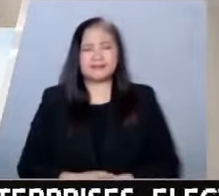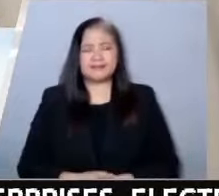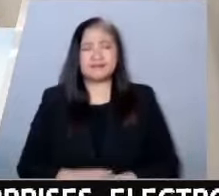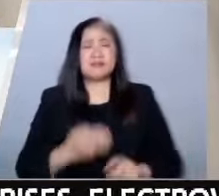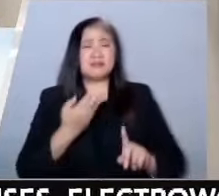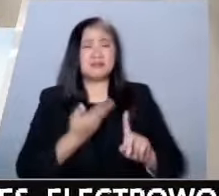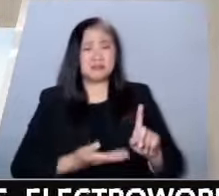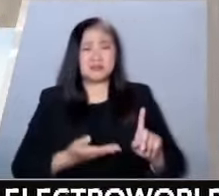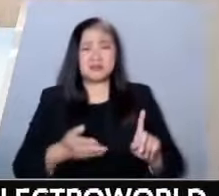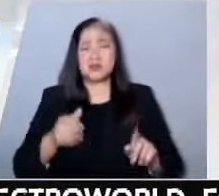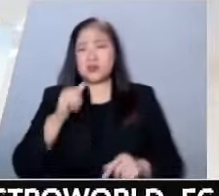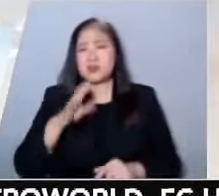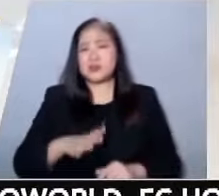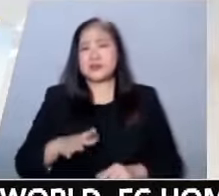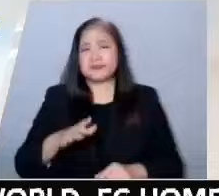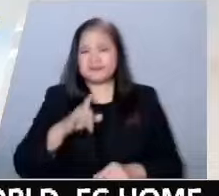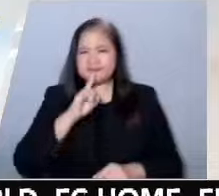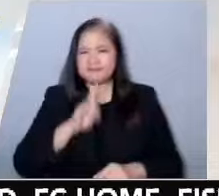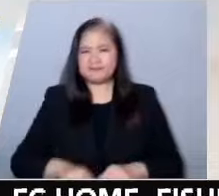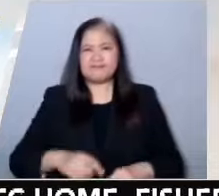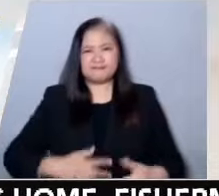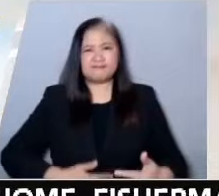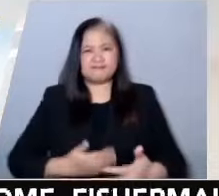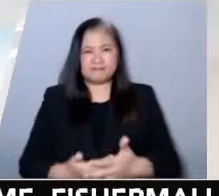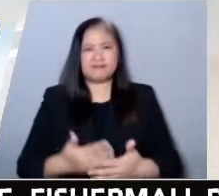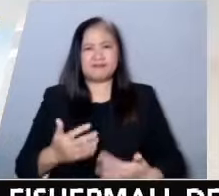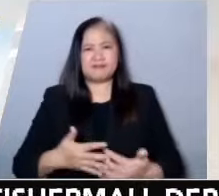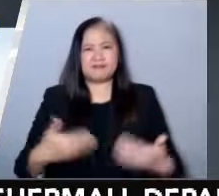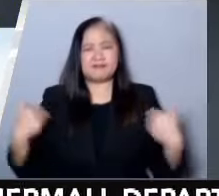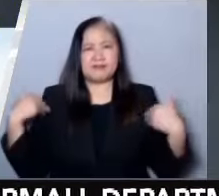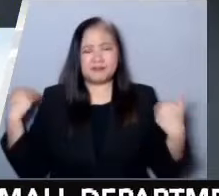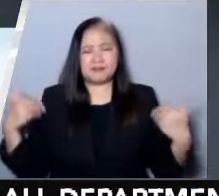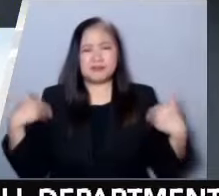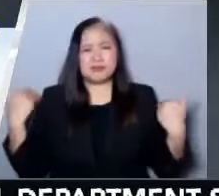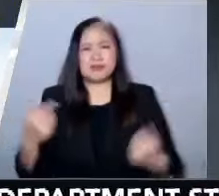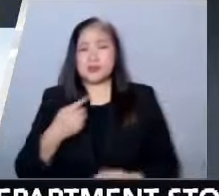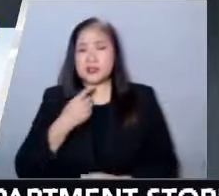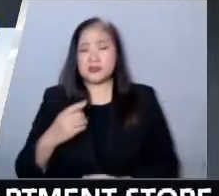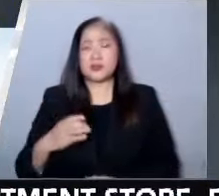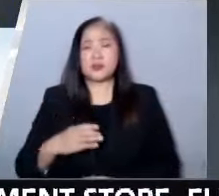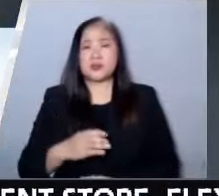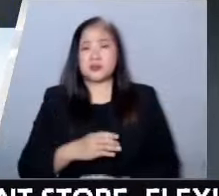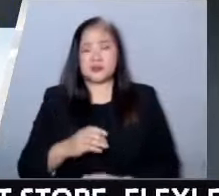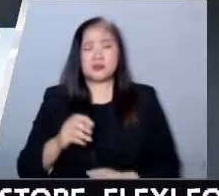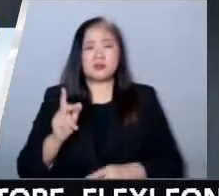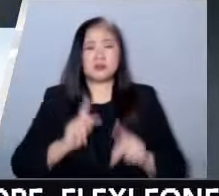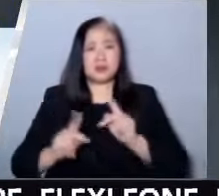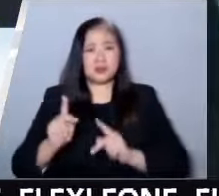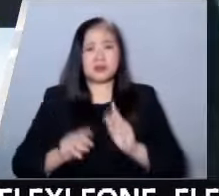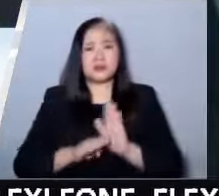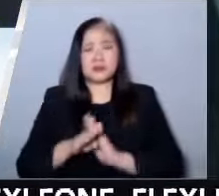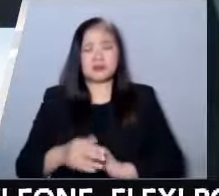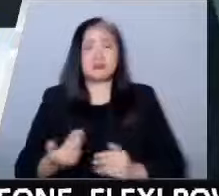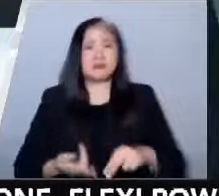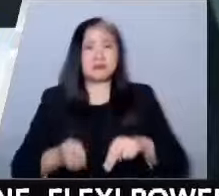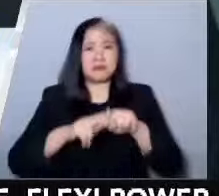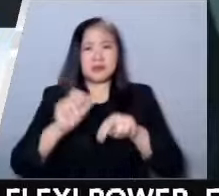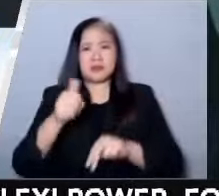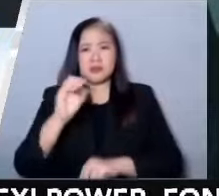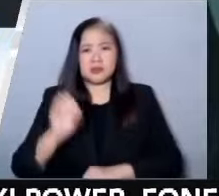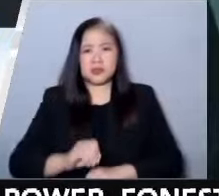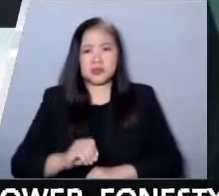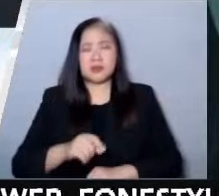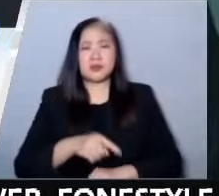maagang nagbubuntis ayon sa Commission on population and development tumaas na 10 por ang mga babaeng nanganak ng edad 10 hanggang